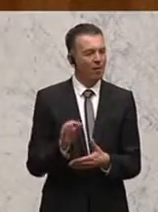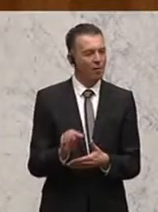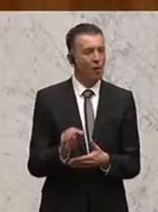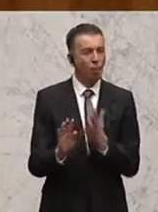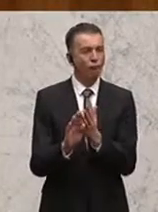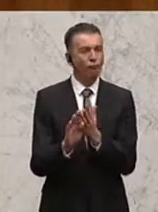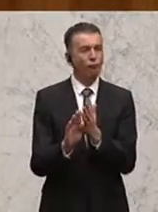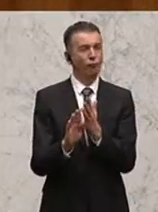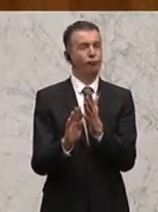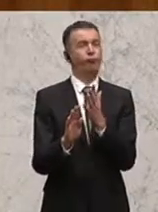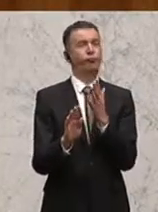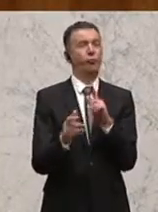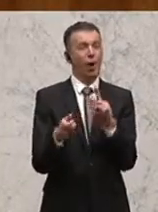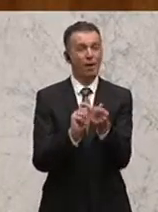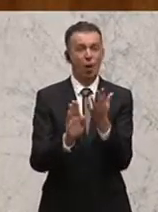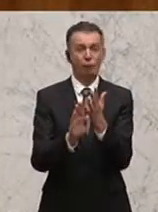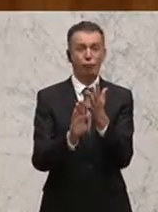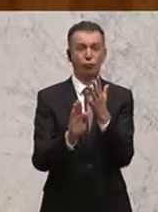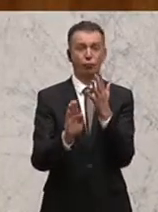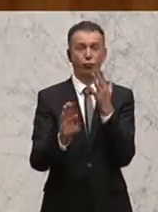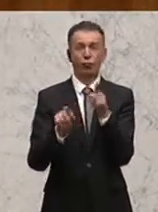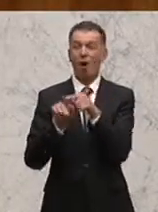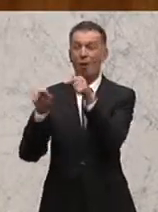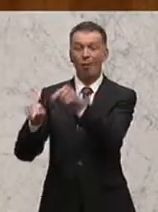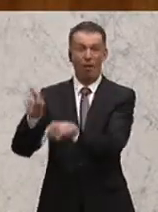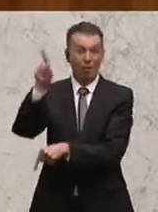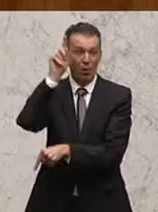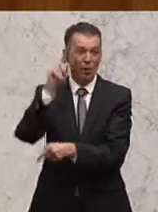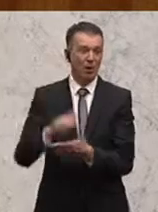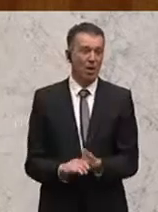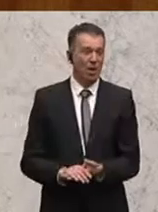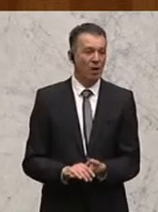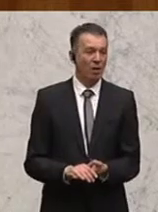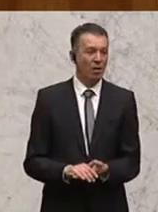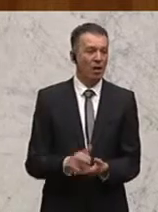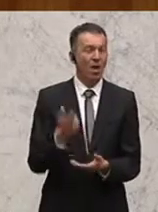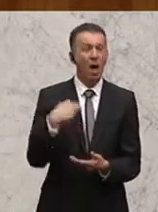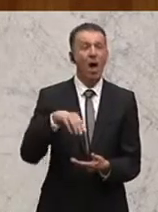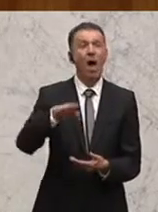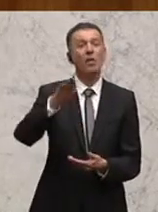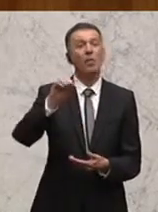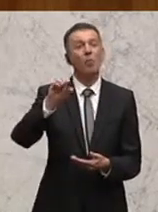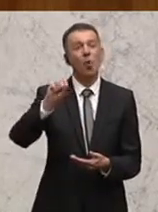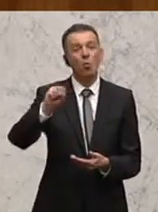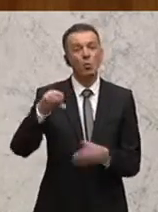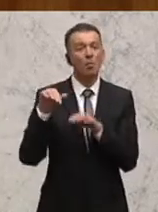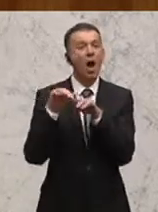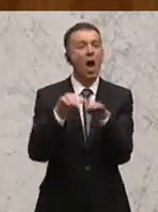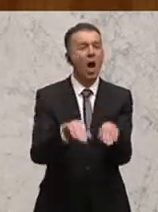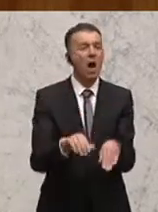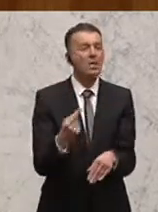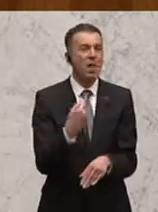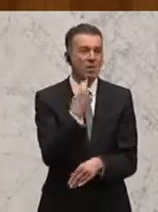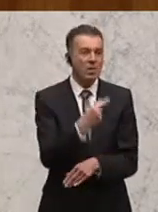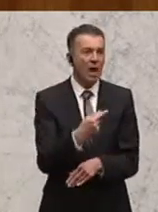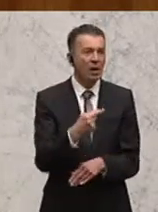Rückstau, auch den Reformrückstau, den es auch in Deutschland gibt, Wolfgang Bosbach. Er hat darauf hingewiesen, dass